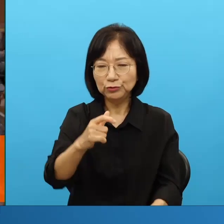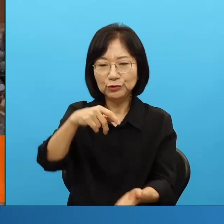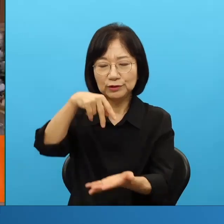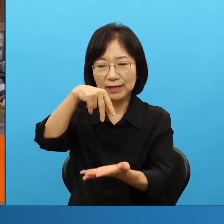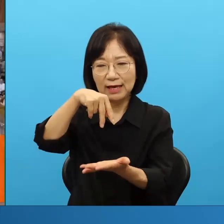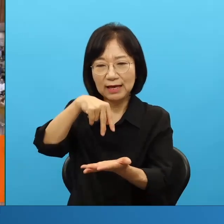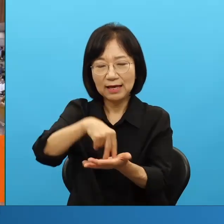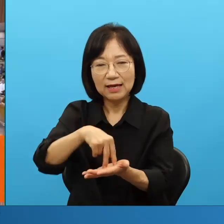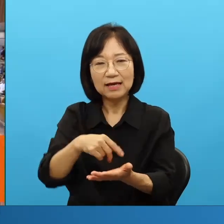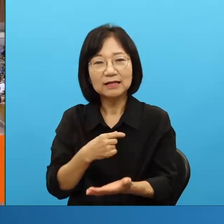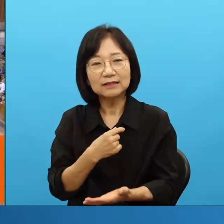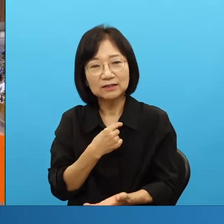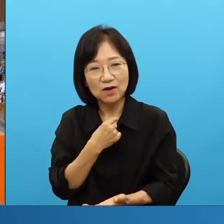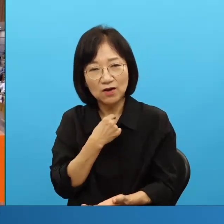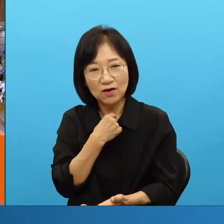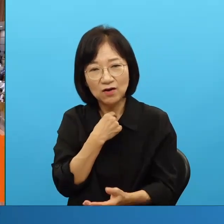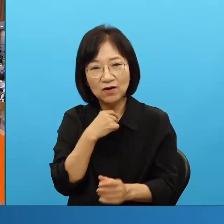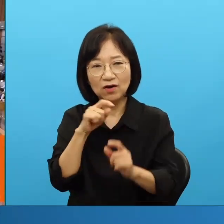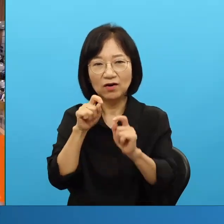굳게